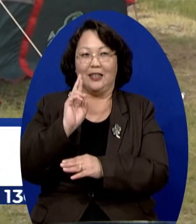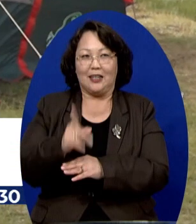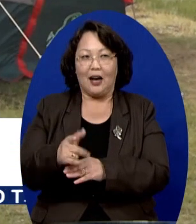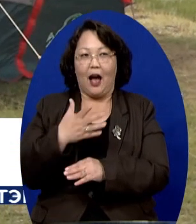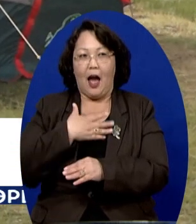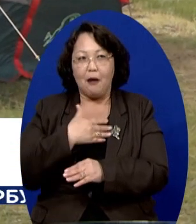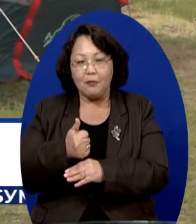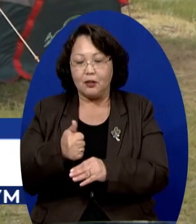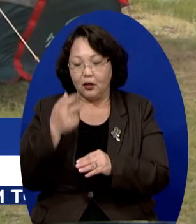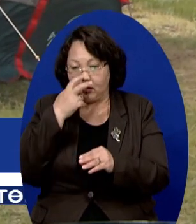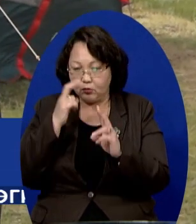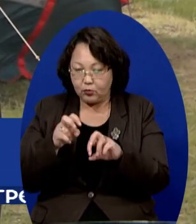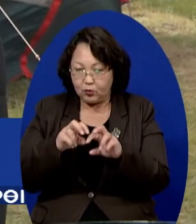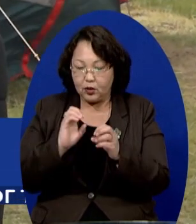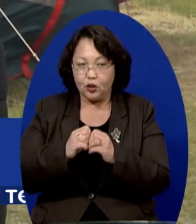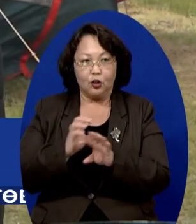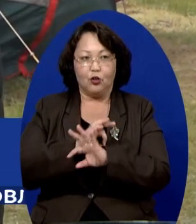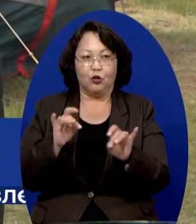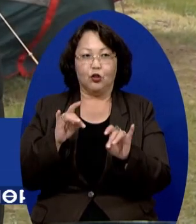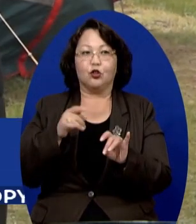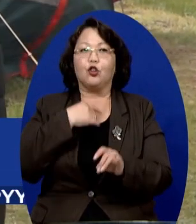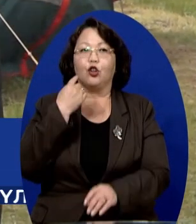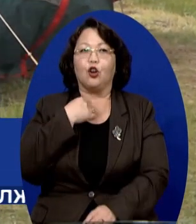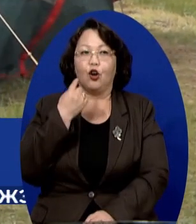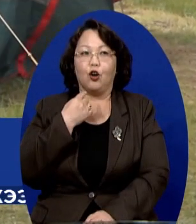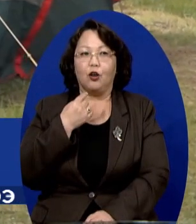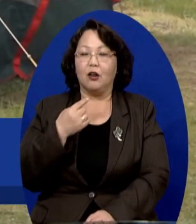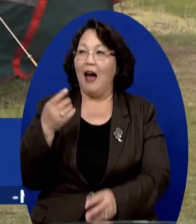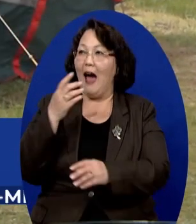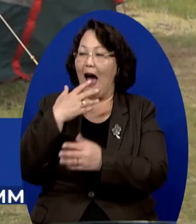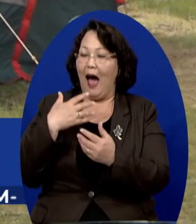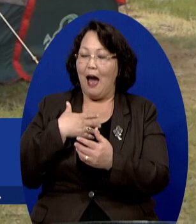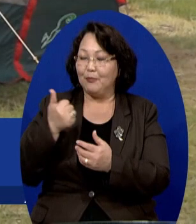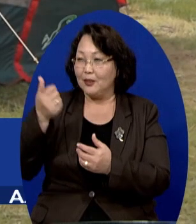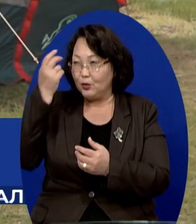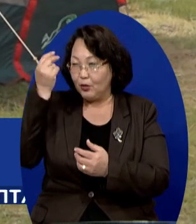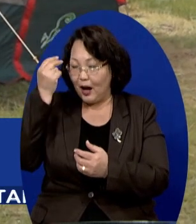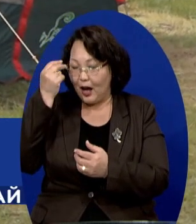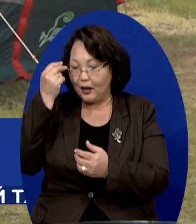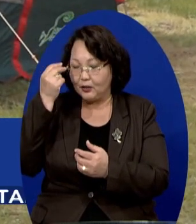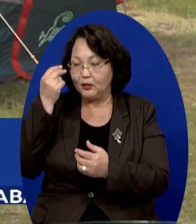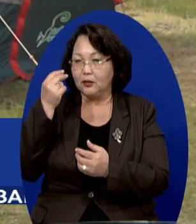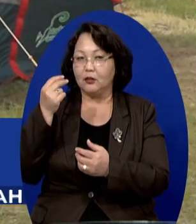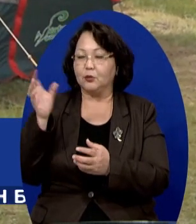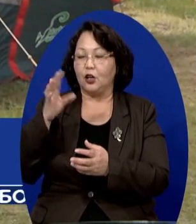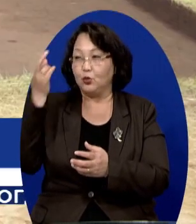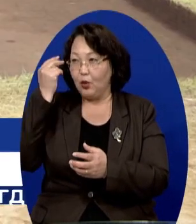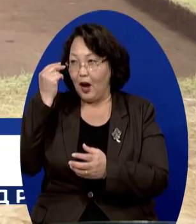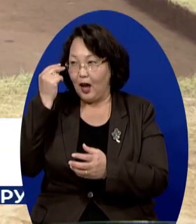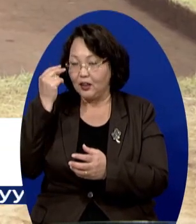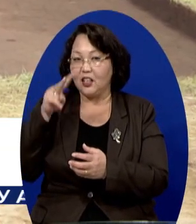шал өөр, илүү одоо толгойн тогтцтой гэх юм уу? Ингээд лекцэс илүү практик бол хамаагүй дээр байна л гэж